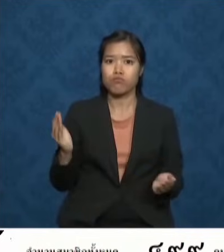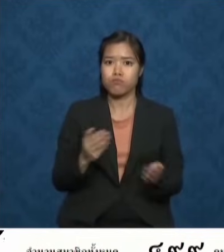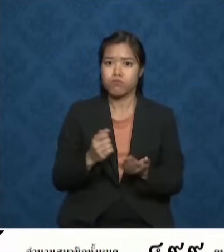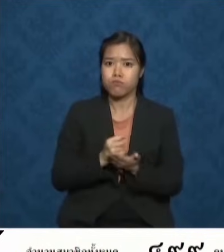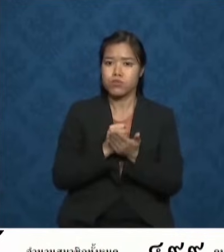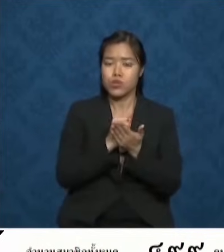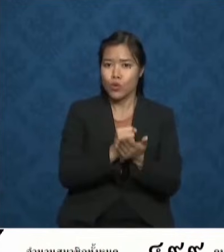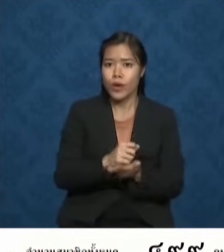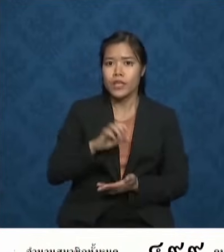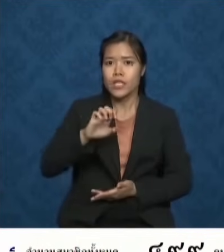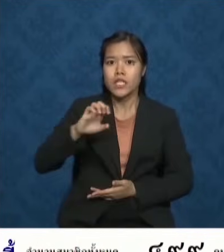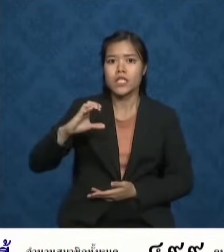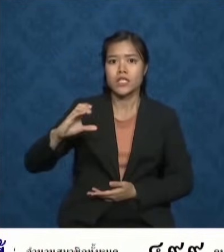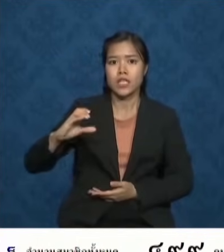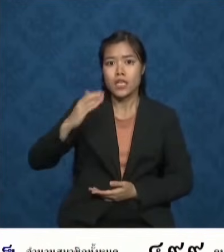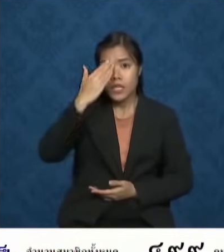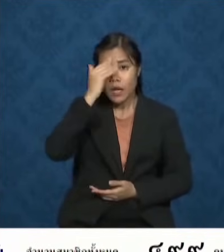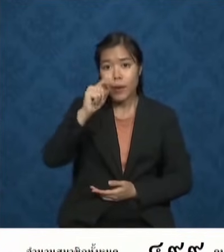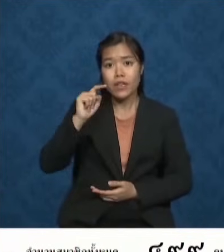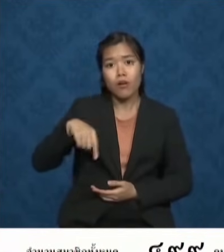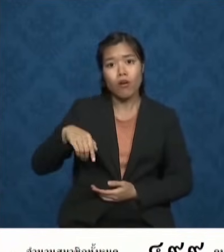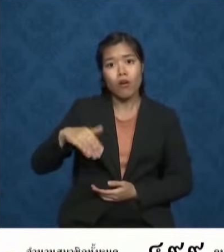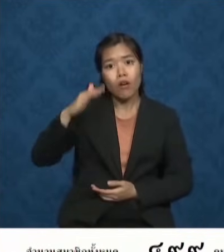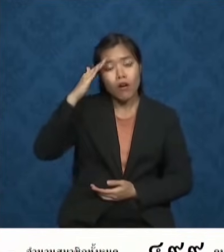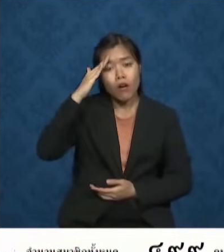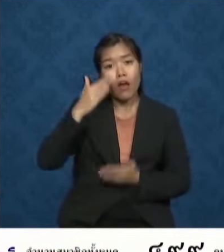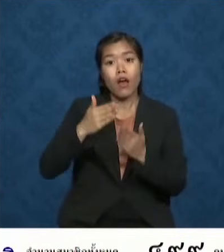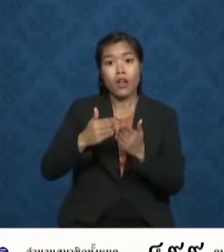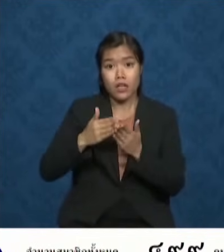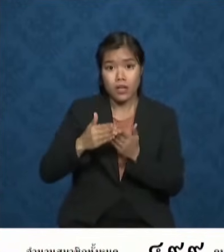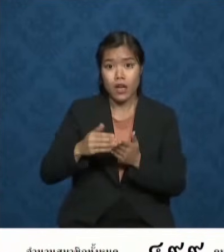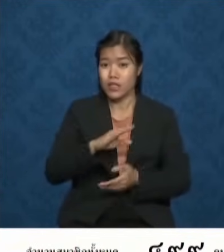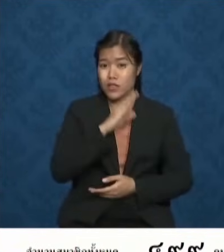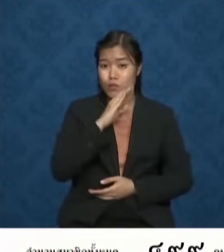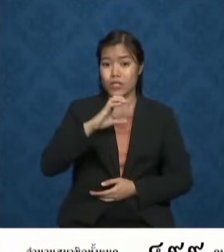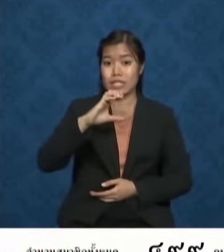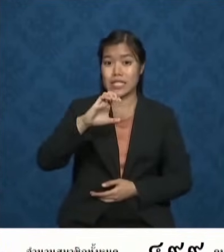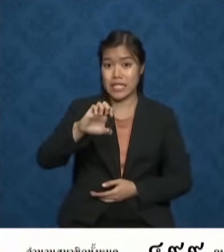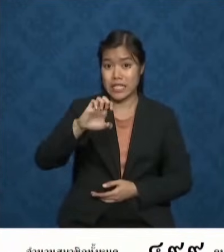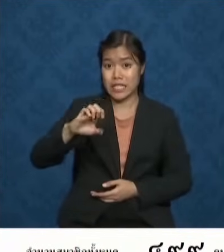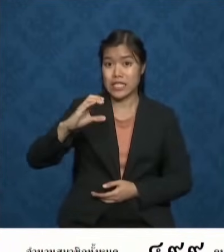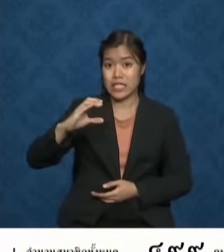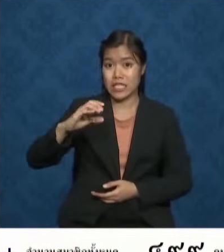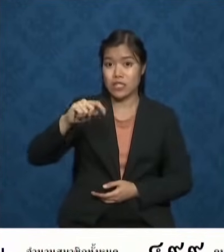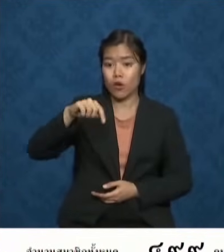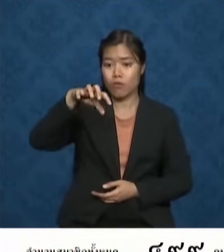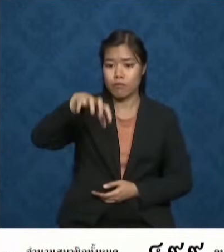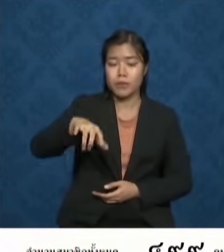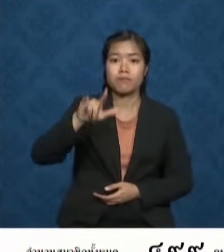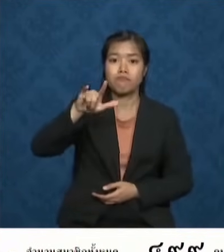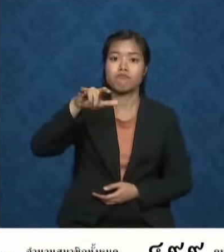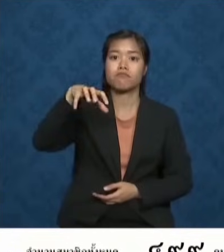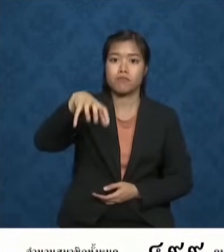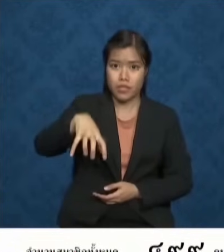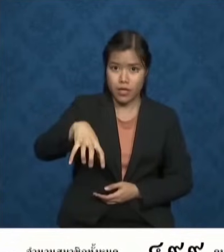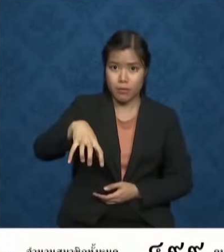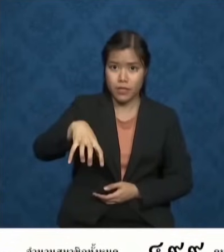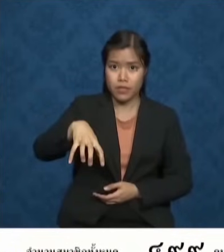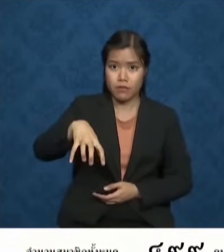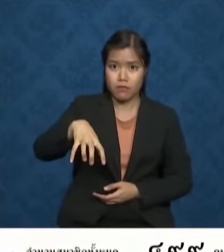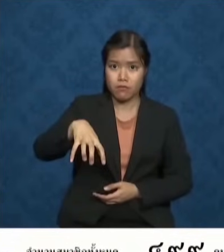องทัพเรือก็ที่นั่นใน EEC ต้องมีสนามบินเป็นอินฟราสตรักเจอร์ที่สำคัญต้องมีสนามบินล